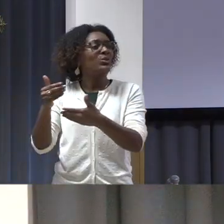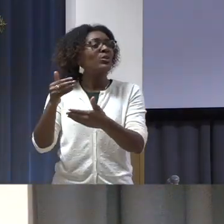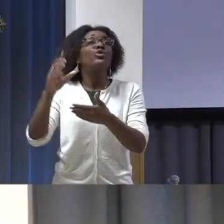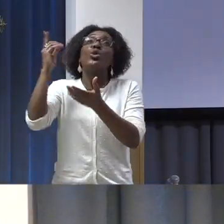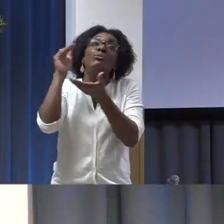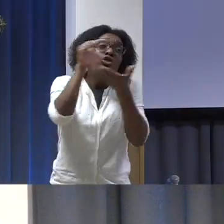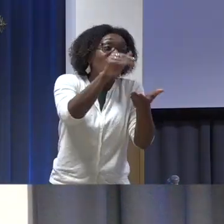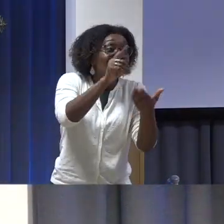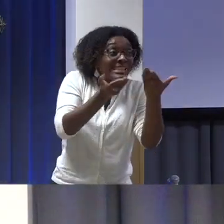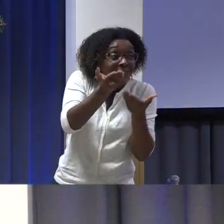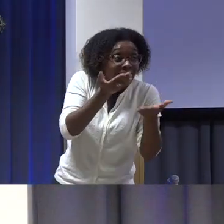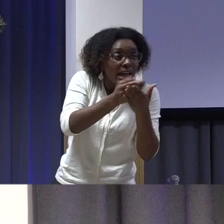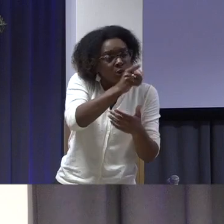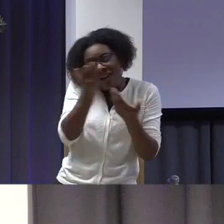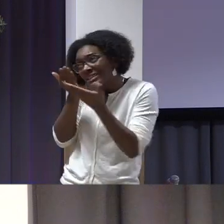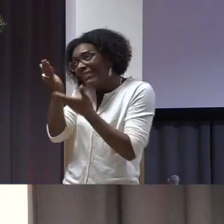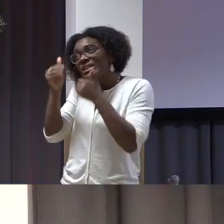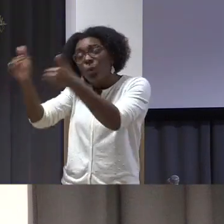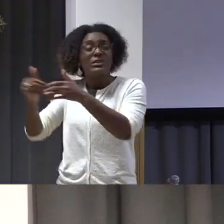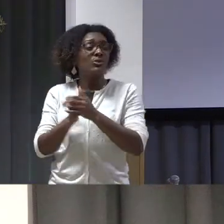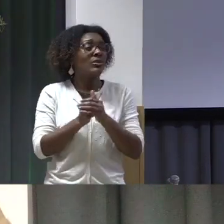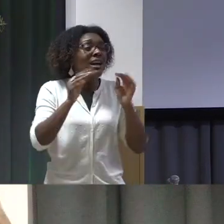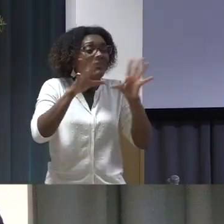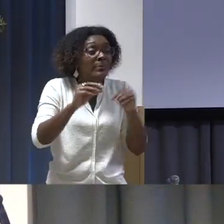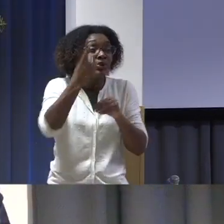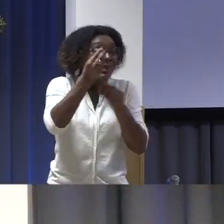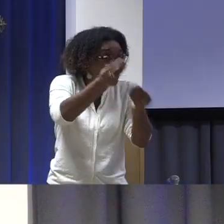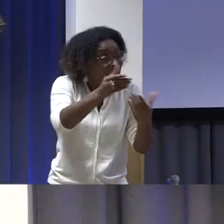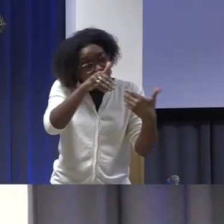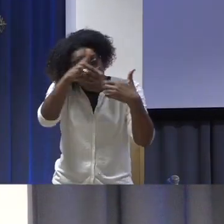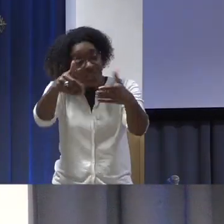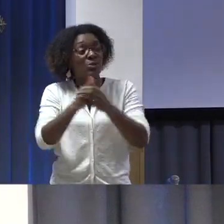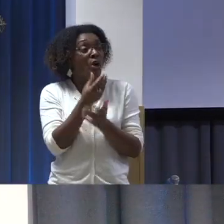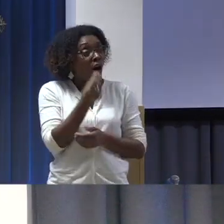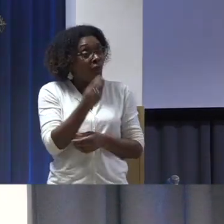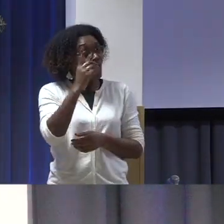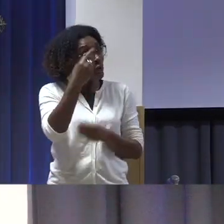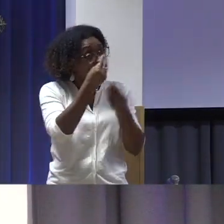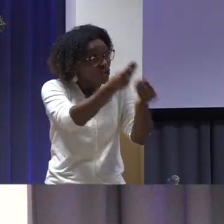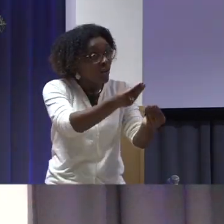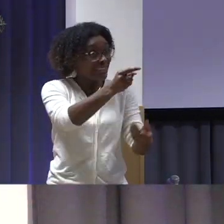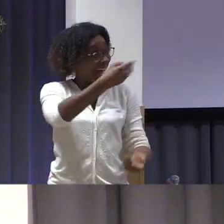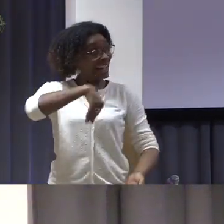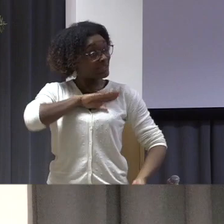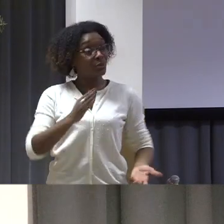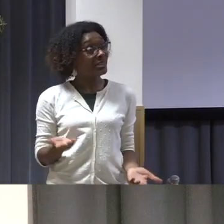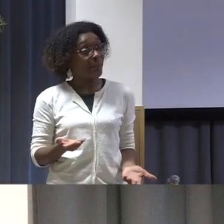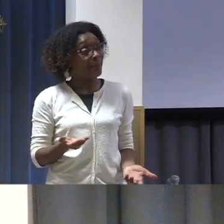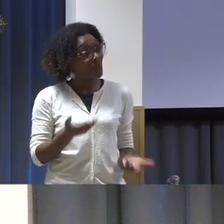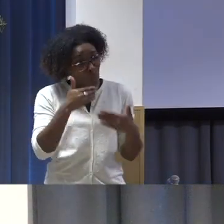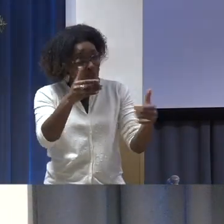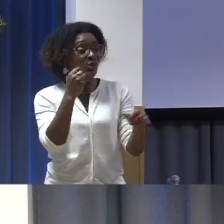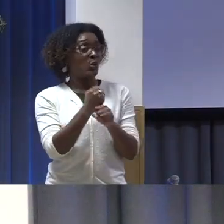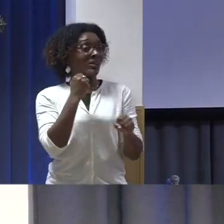pour la famille qu'est dieu t'a donné pour les enfants que tu eu à donner c'est une responsabilité fait ce travail